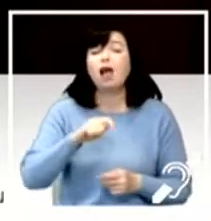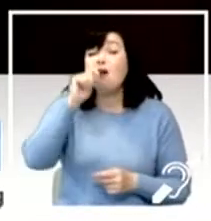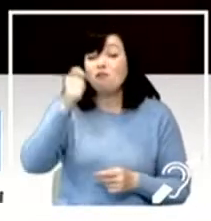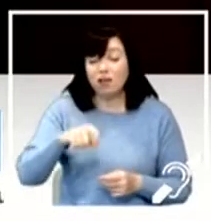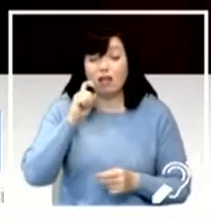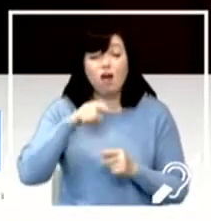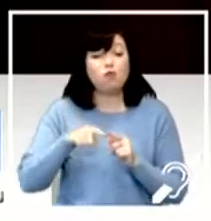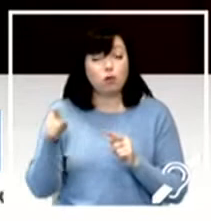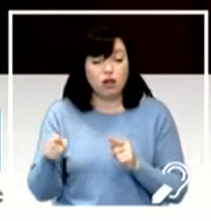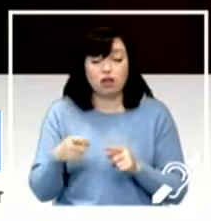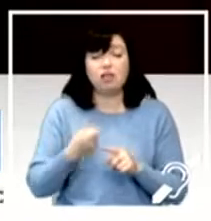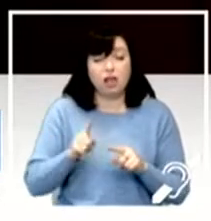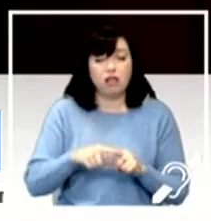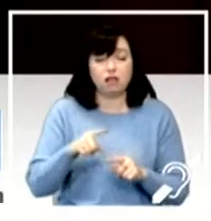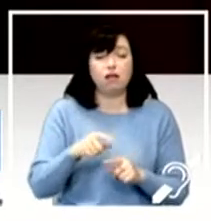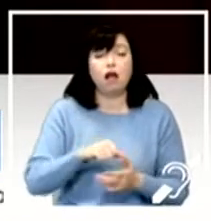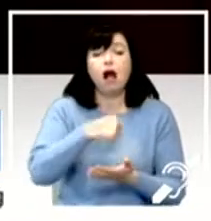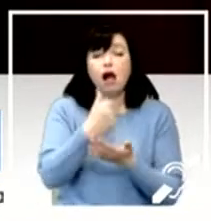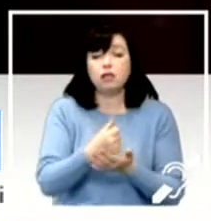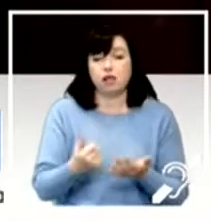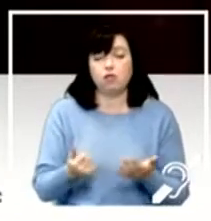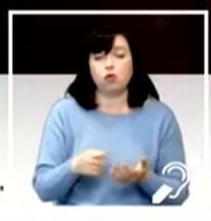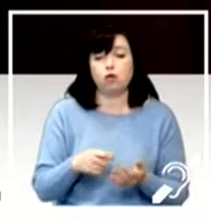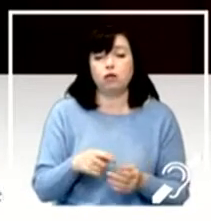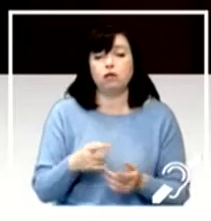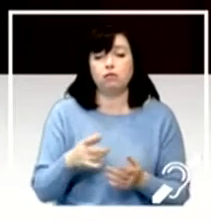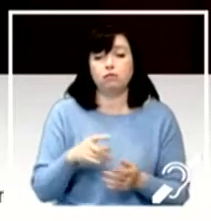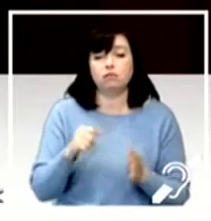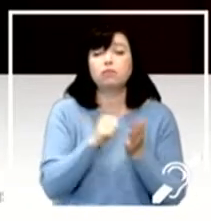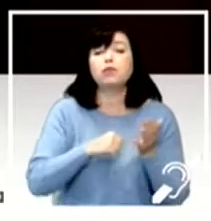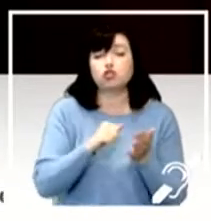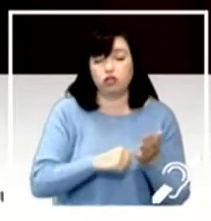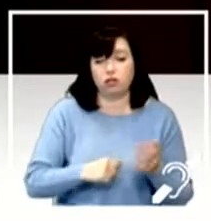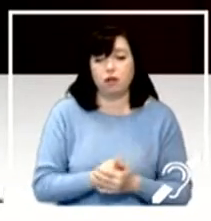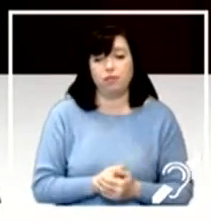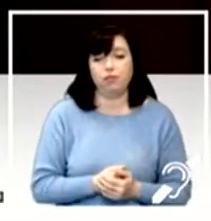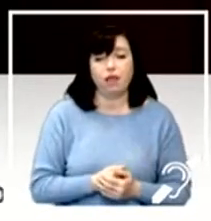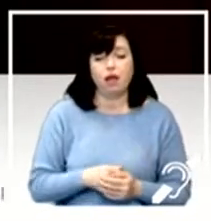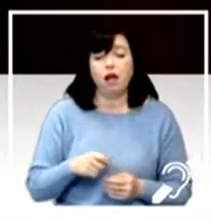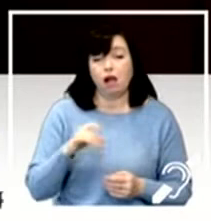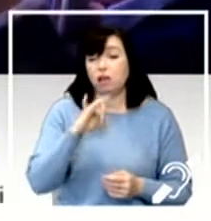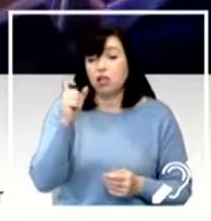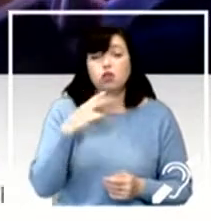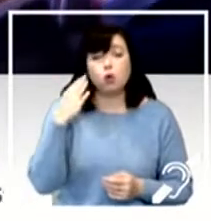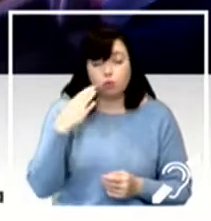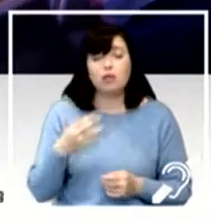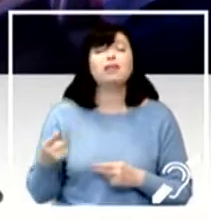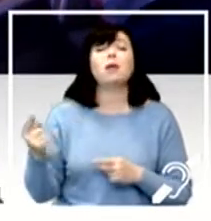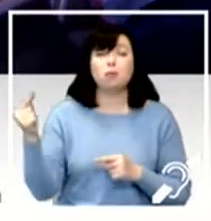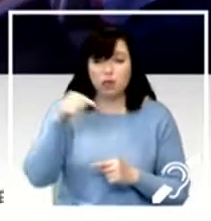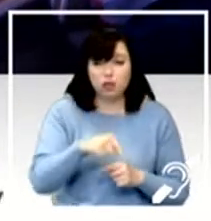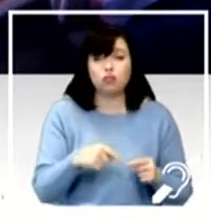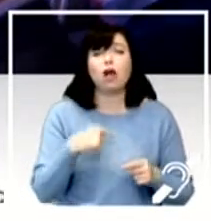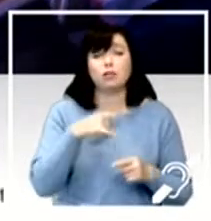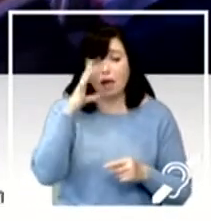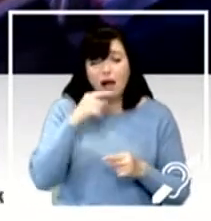acest moment, cu siguranță, ridică semne de întrebare pentru potențiali investitori. Cel puțin din România vin companii, am reușit să